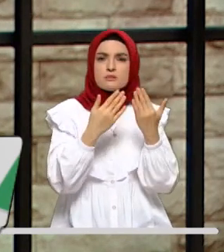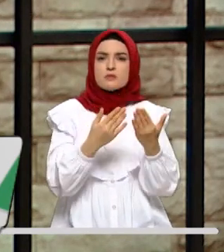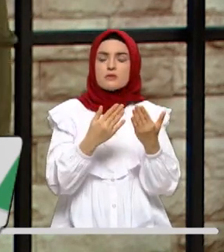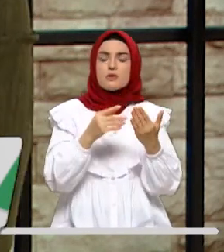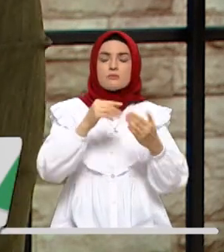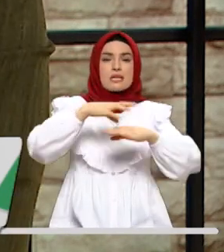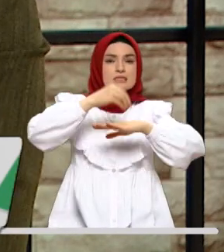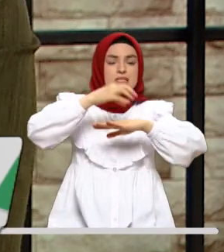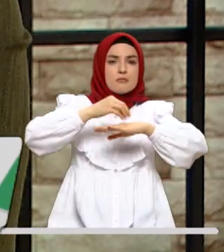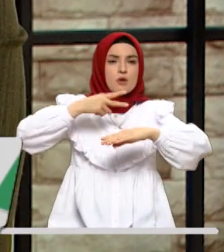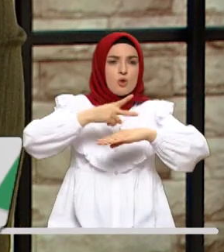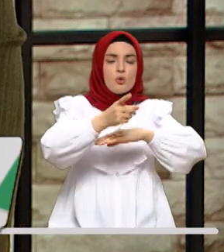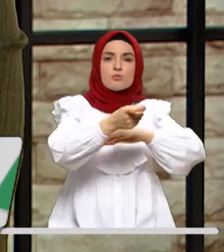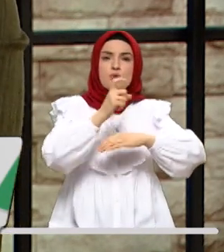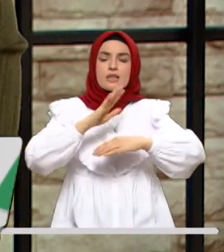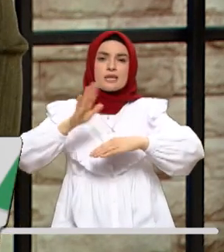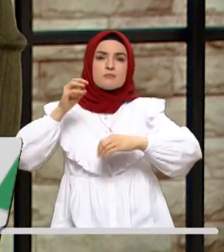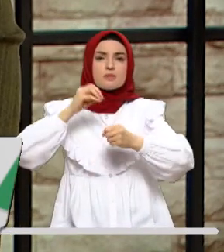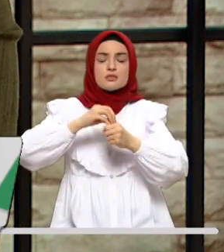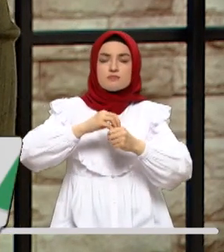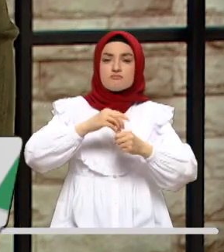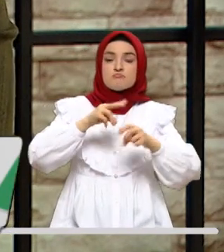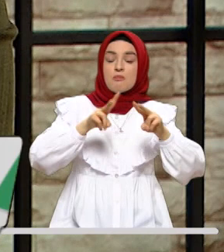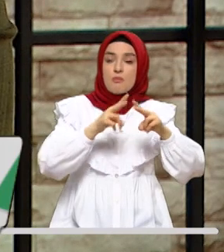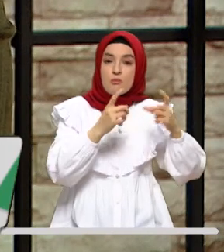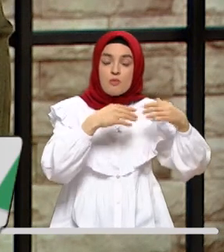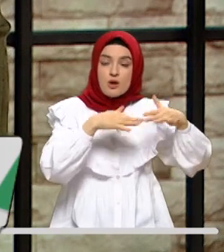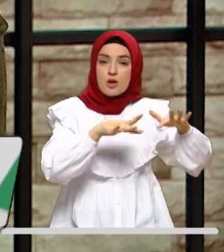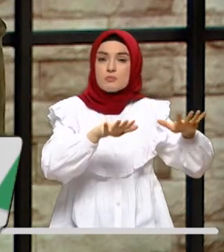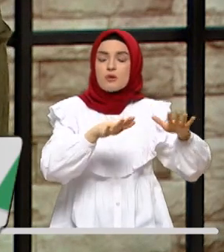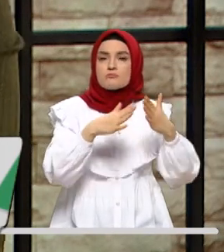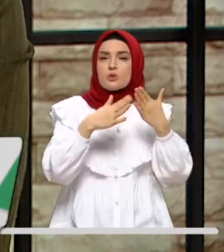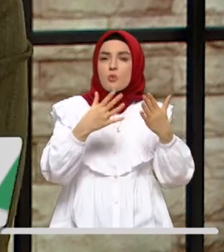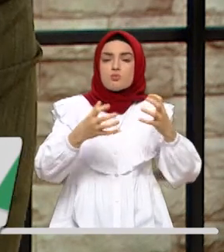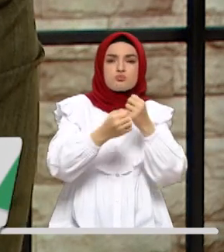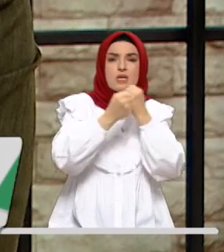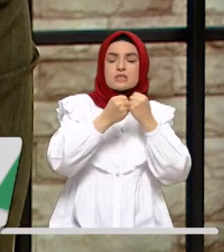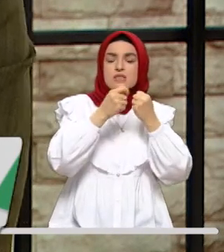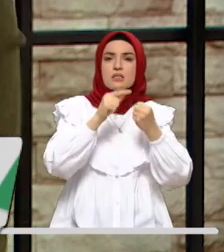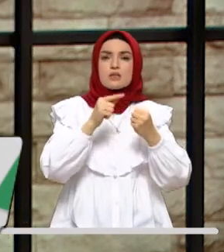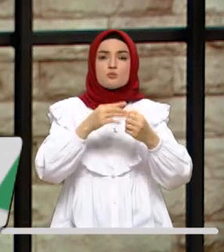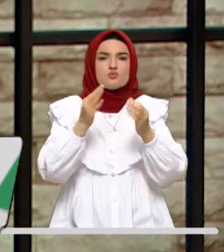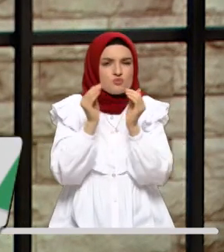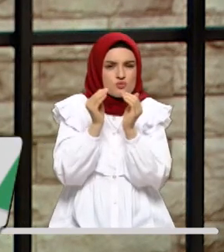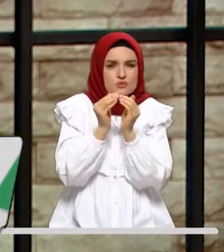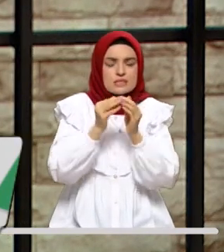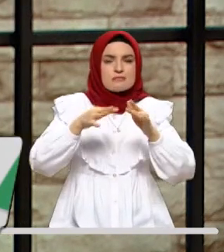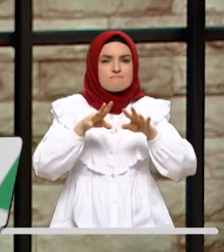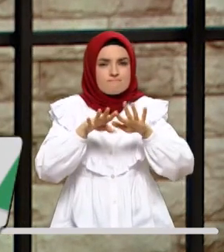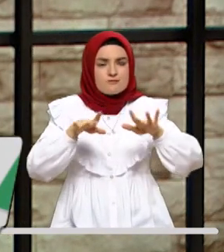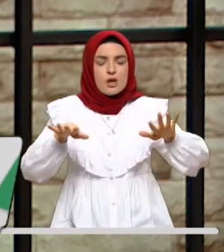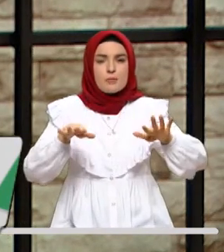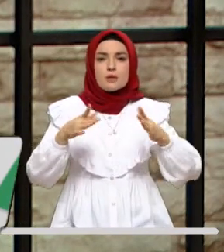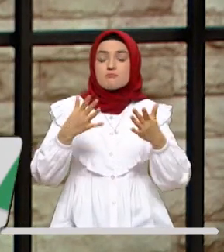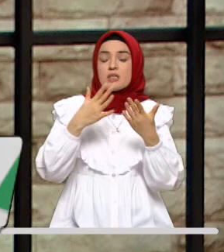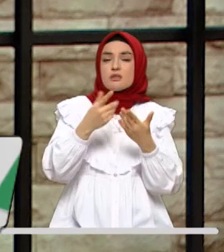bularak geçmek için Marmara'ya, kaç donanmayla sarılmış ufacık bir karaya. Kimi Hindu, kimi yamyam, kimi bilmem